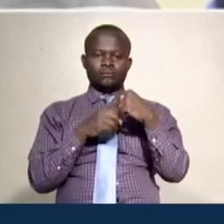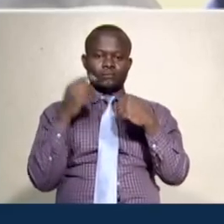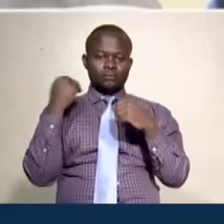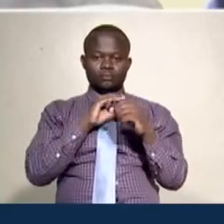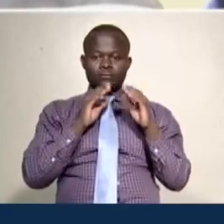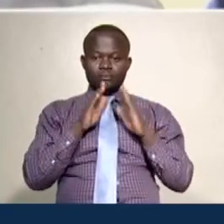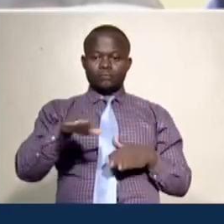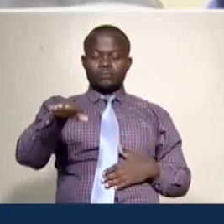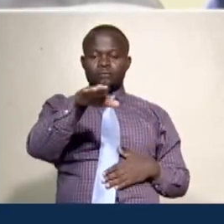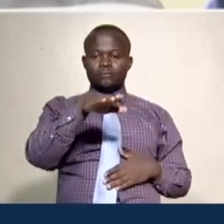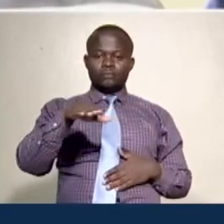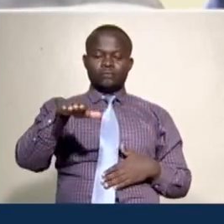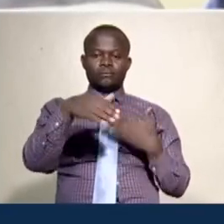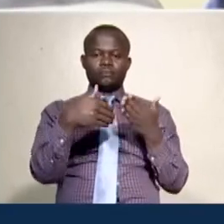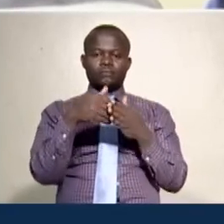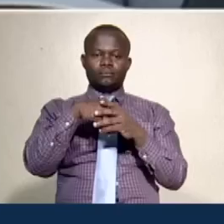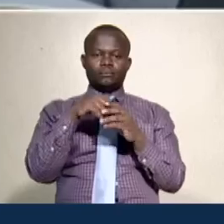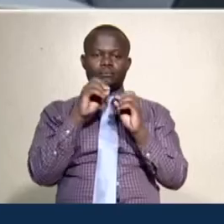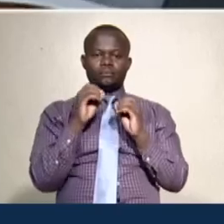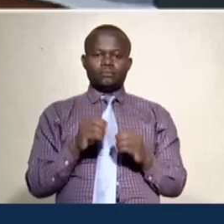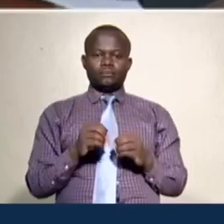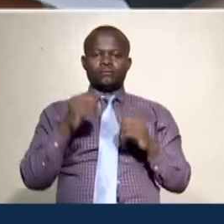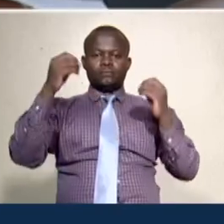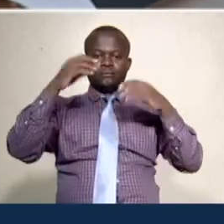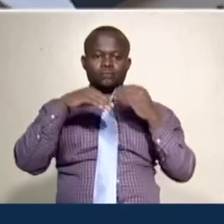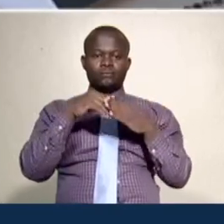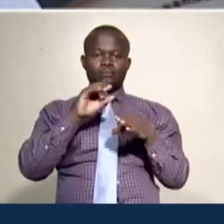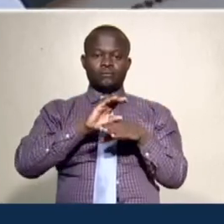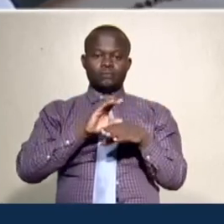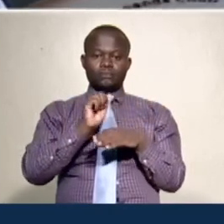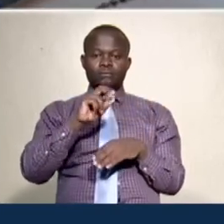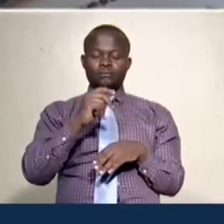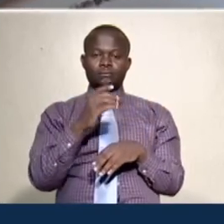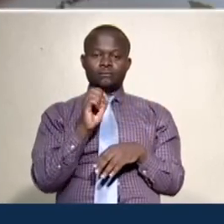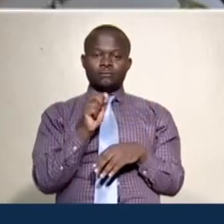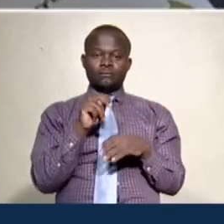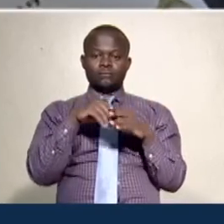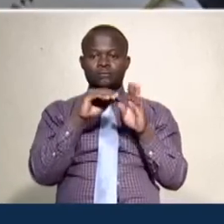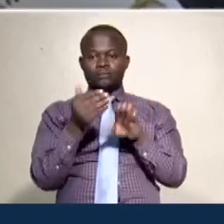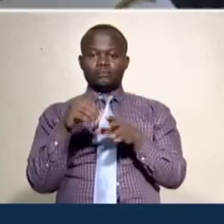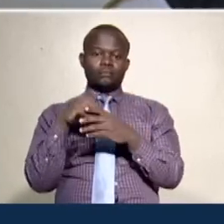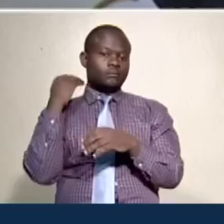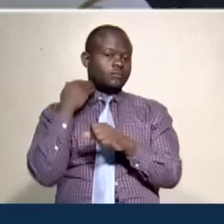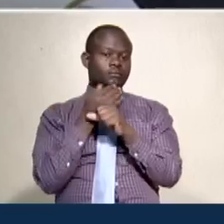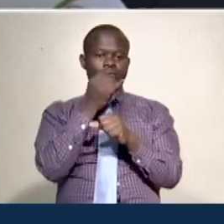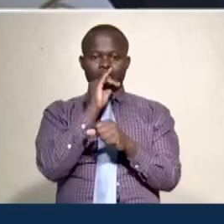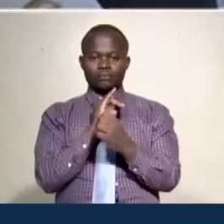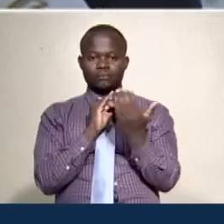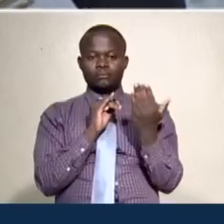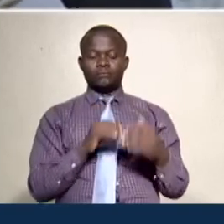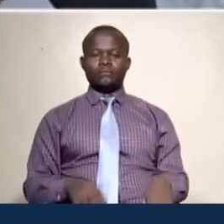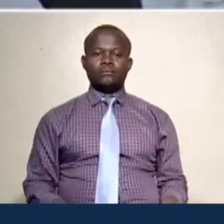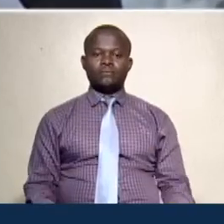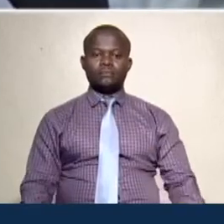kuri katedrali ya Saint Etienne ari icyicaro cya diyosezi ya Kigali itorero anglikane ry'u Rwanda nibo bazize Jenoside yakorewe abatutsi. Kwizera